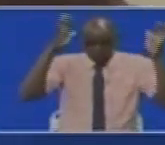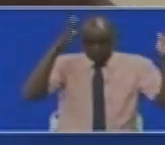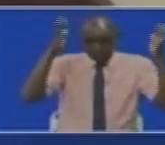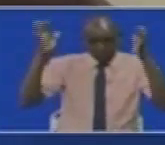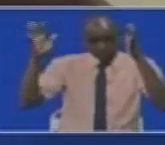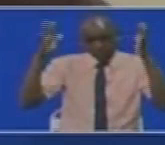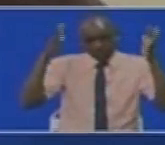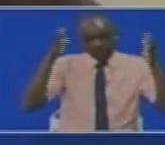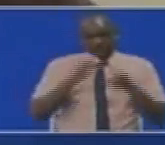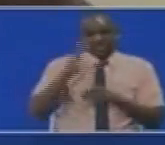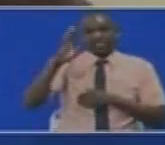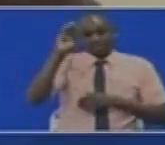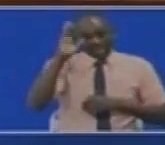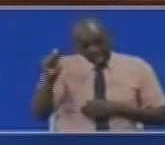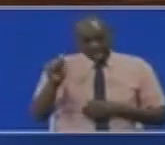CBA.